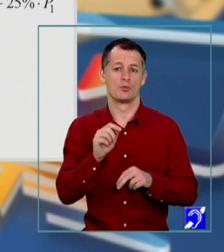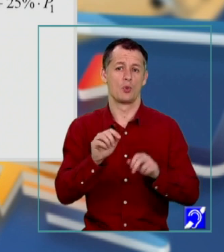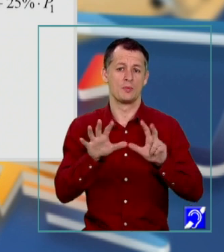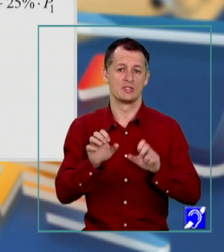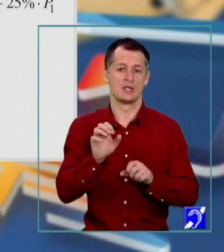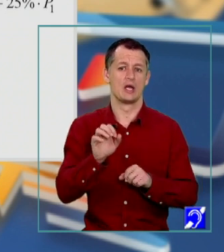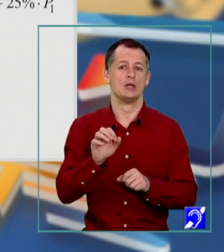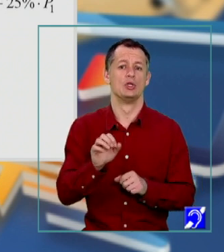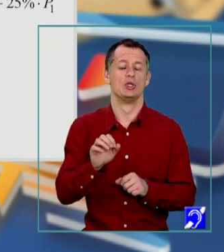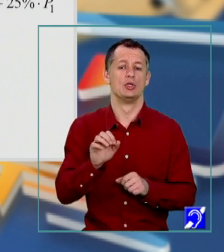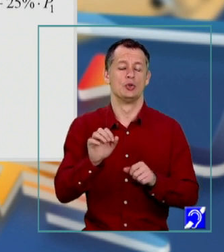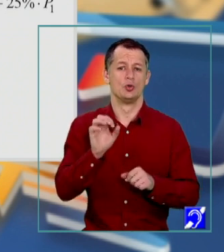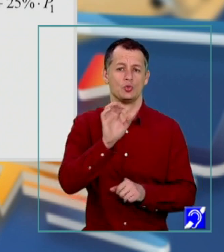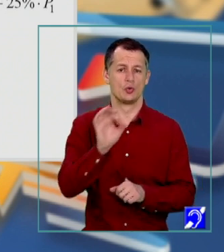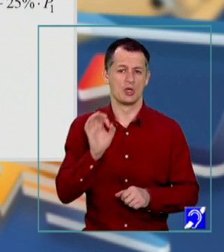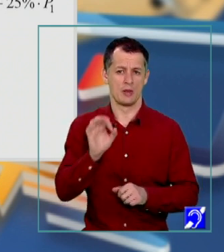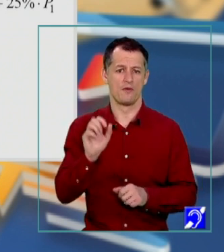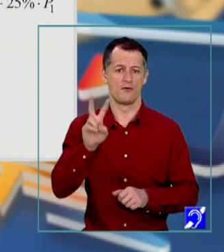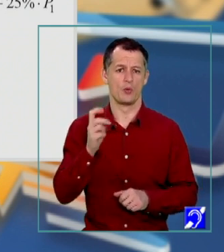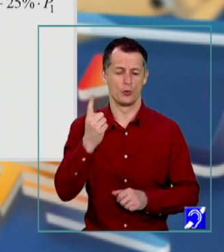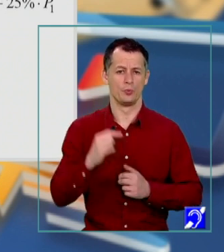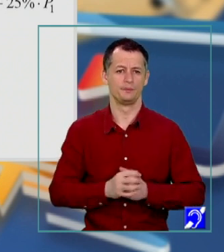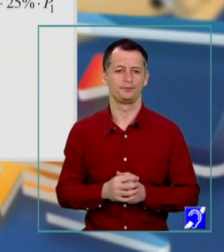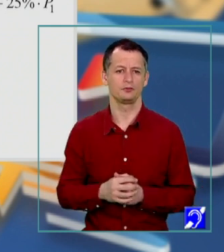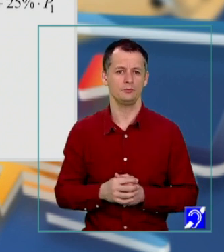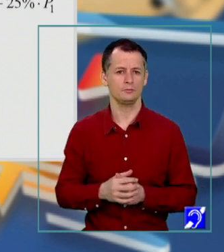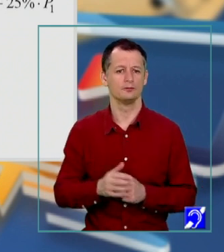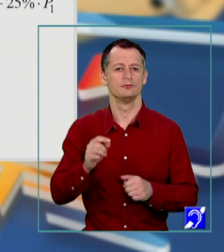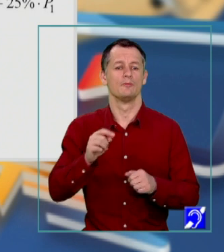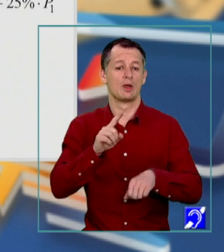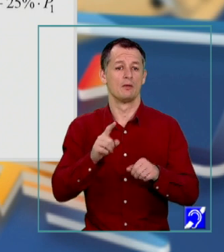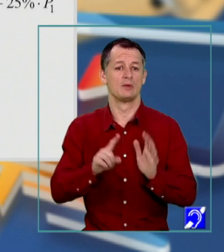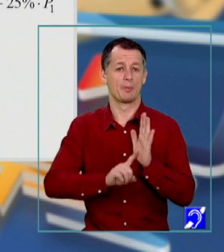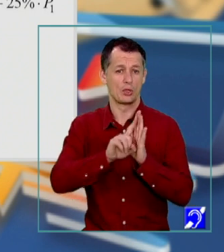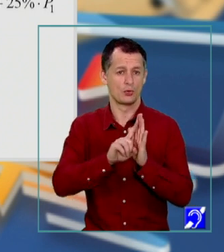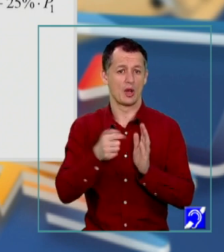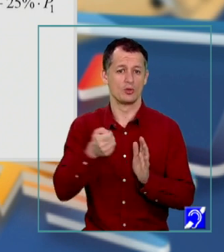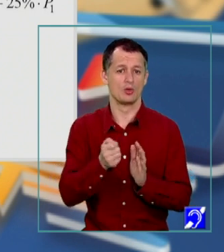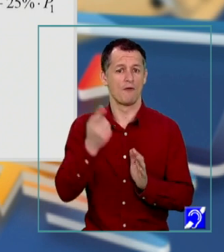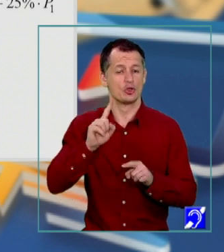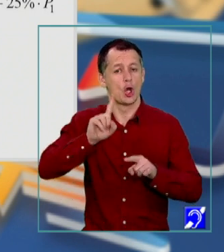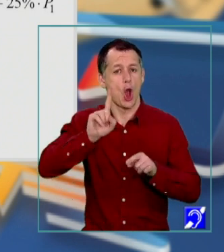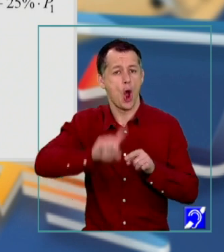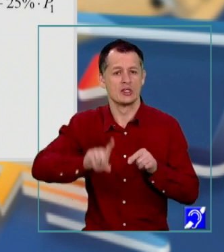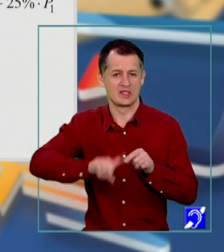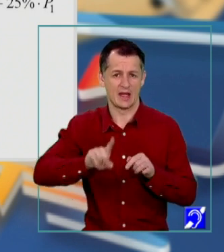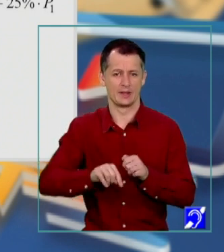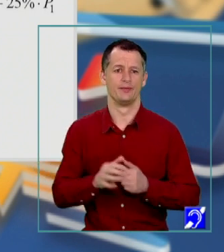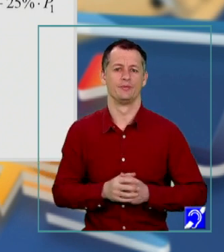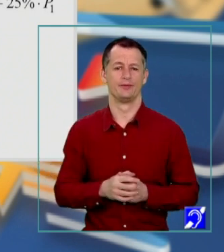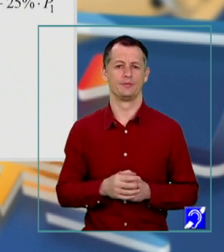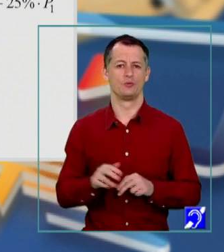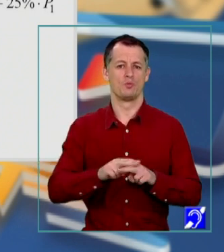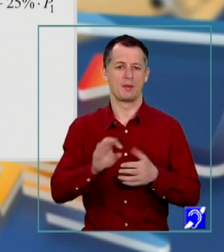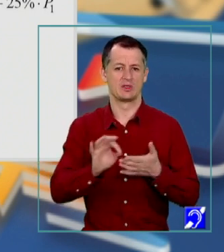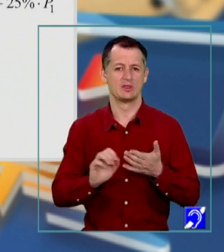temperatura gazului a fost menținută constantă, lucrul acesta s-a întâmplat în aceste condiții, temperatura constantă, așa cum am scris puțin mai